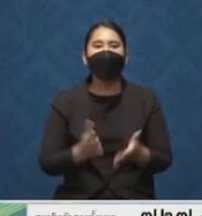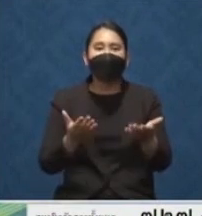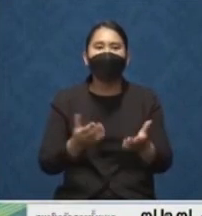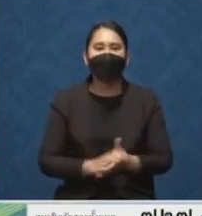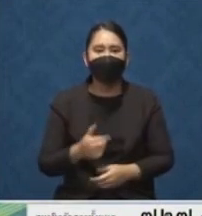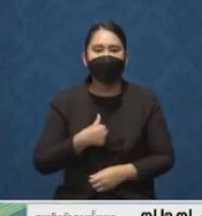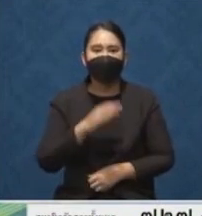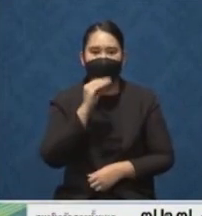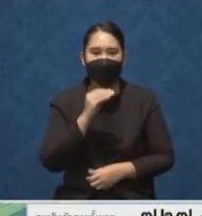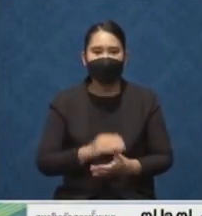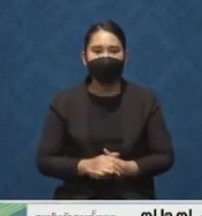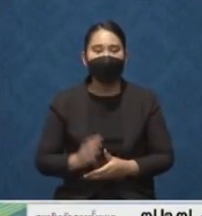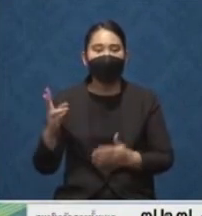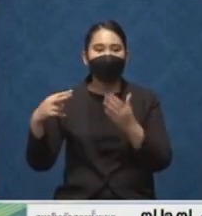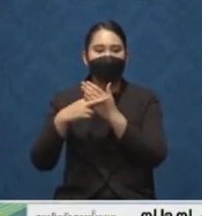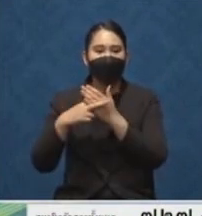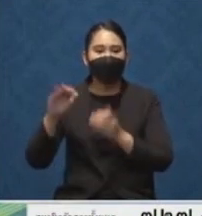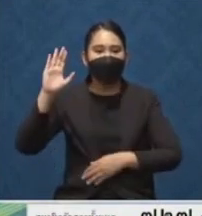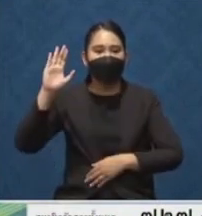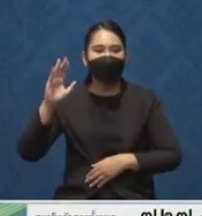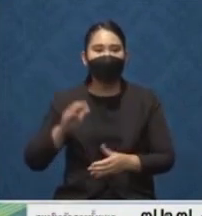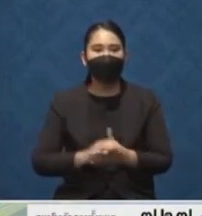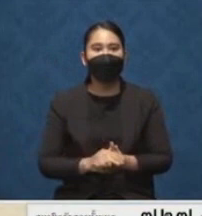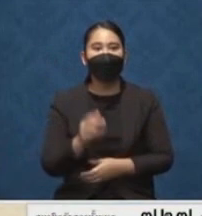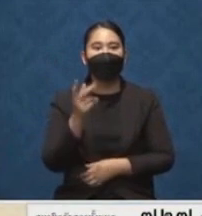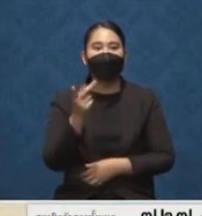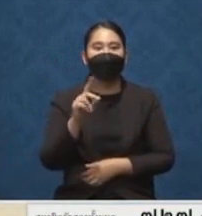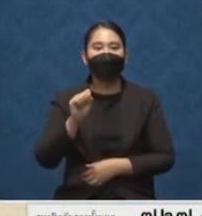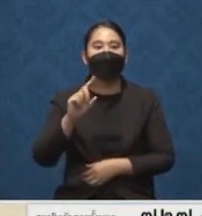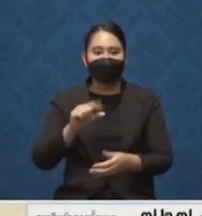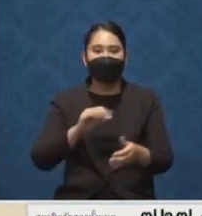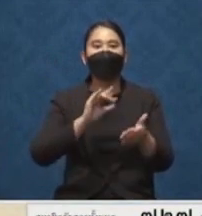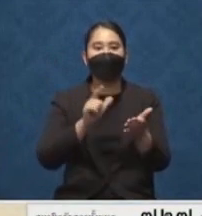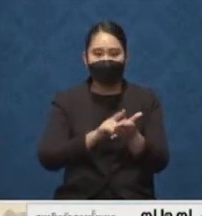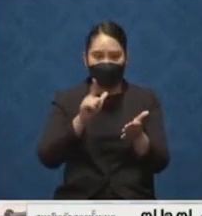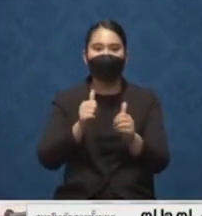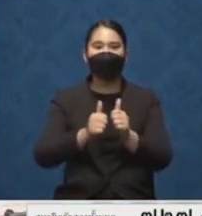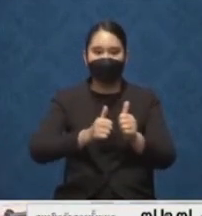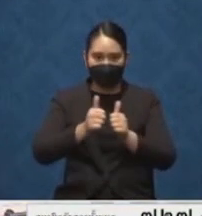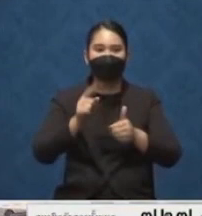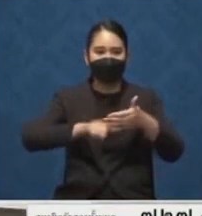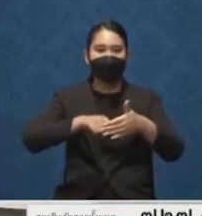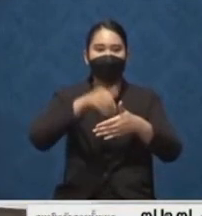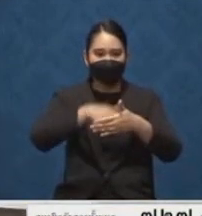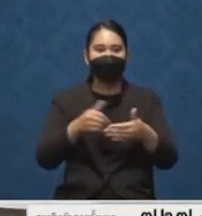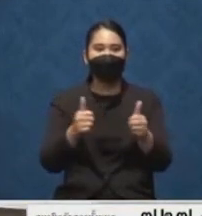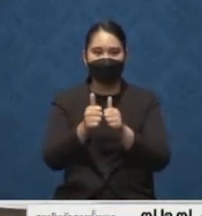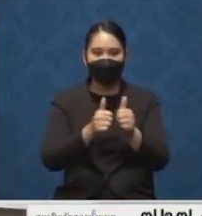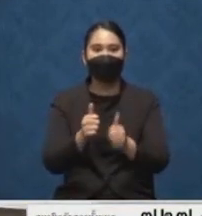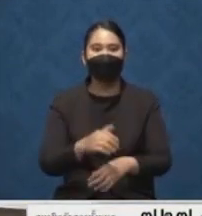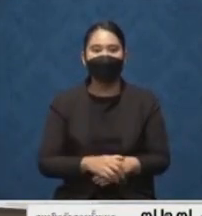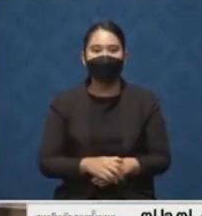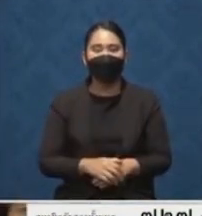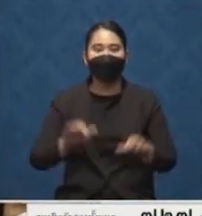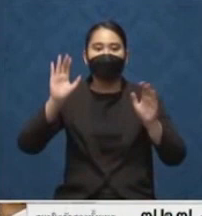ผมก็กล่าวที่มาที่ไปครับ หมดหนี้คสช.แล้วกล่าวออกมาลงสมัครเลือกตั้งแข่งกันดีกว่าครับ เดี๋ยวก่อนครับนะครับ